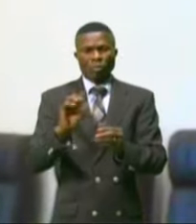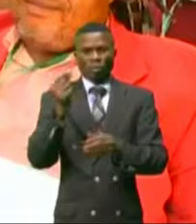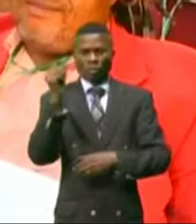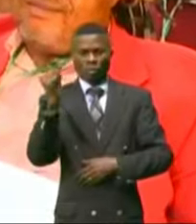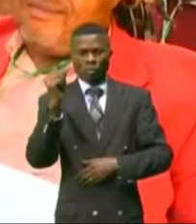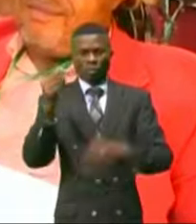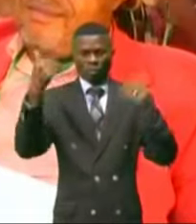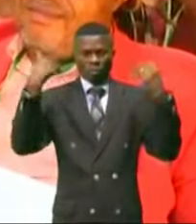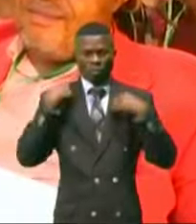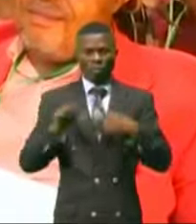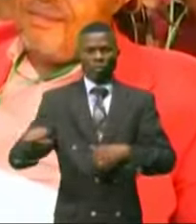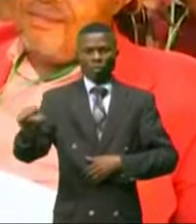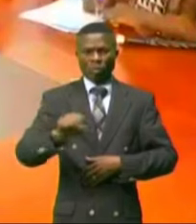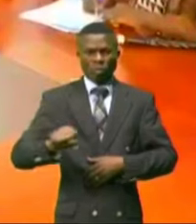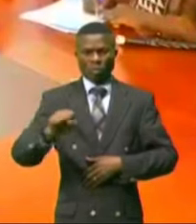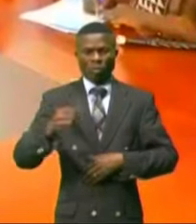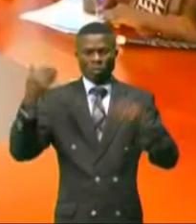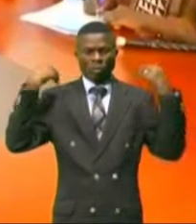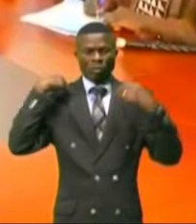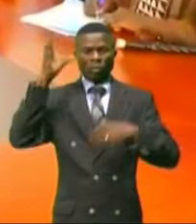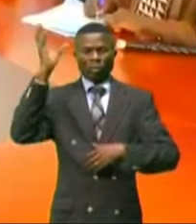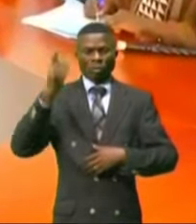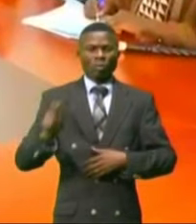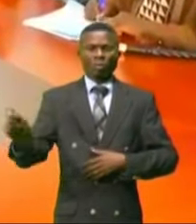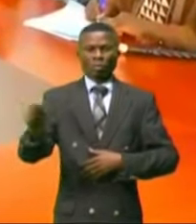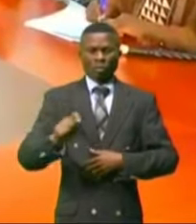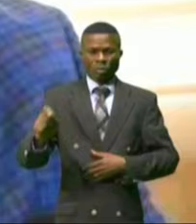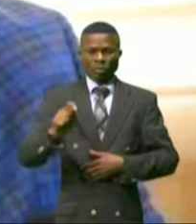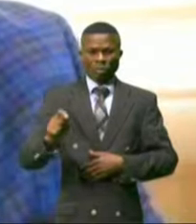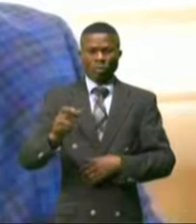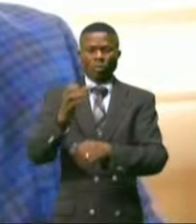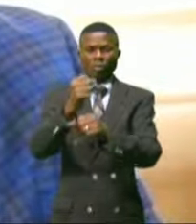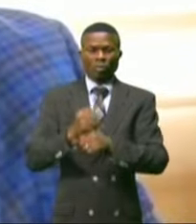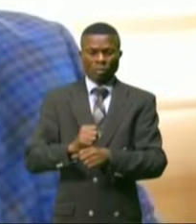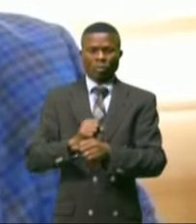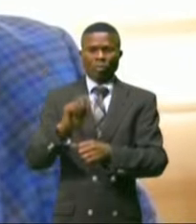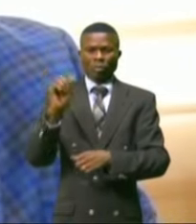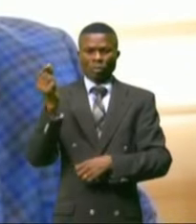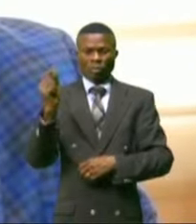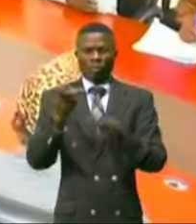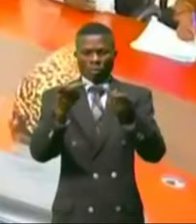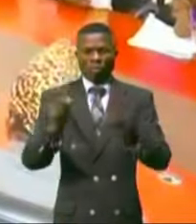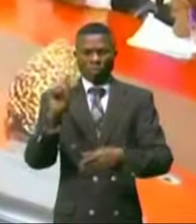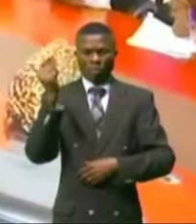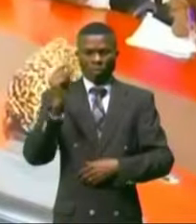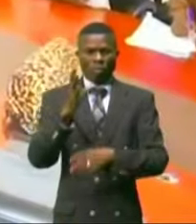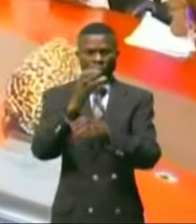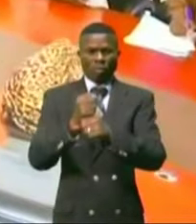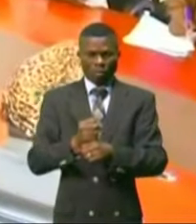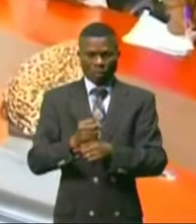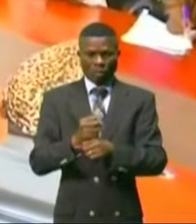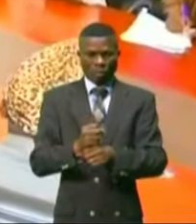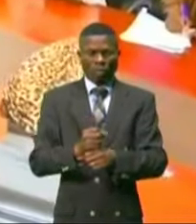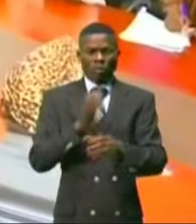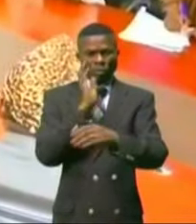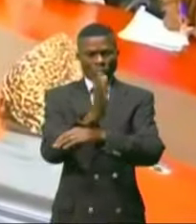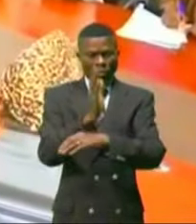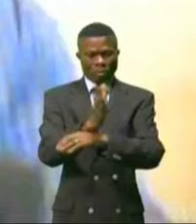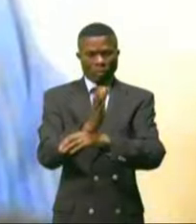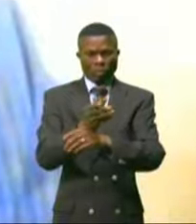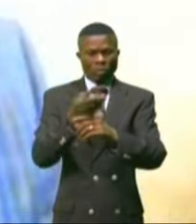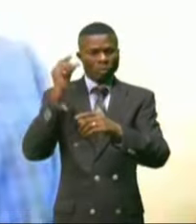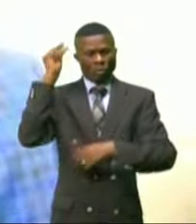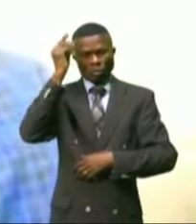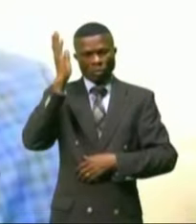les chefs de secteurs et chefferies des territoires détenant des sites miniers sont venus recevoir les dernières orientations du